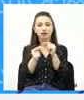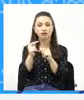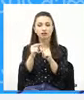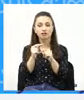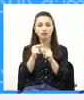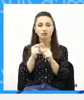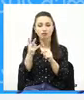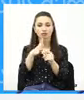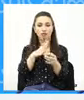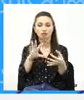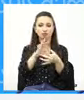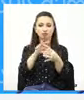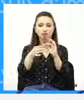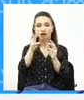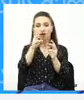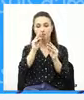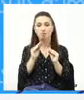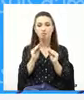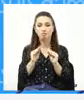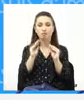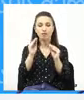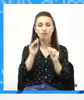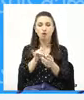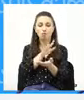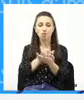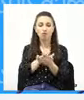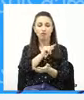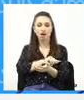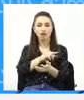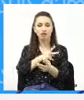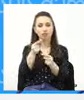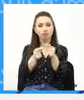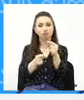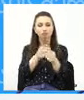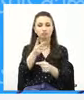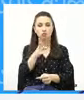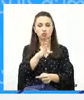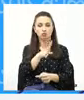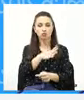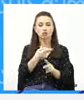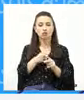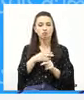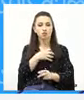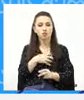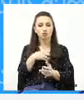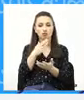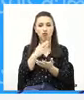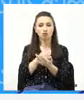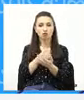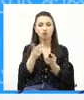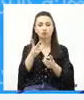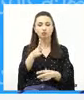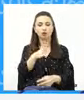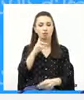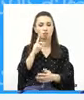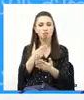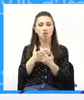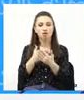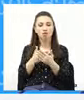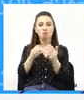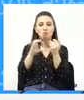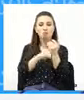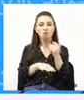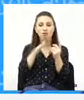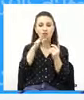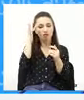ბმა მოხდეს, ხელფასების მატებას მუდმივი ხასიათი უნდა ქონდეს, რაც მნიშვნელოვანია, და არ უნდა მოხდეს ისე, როგორც